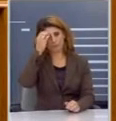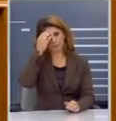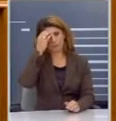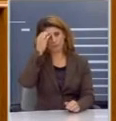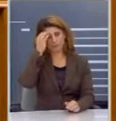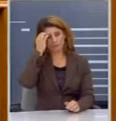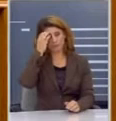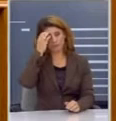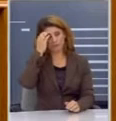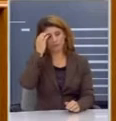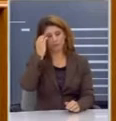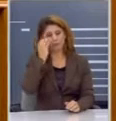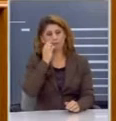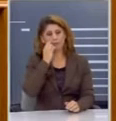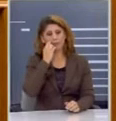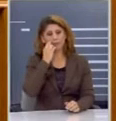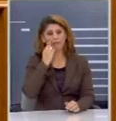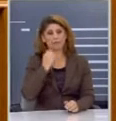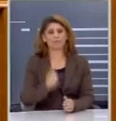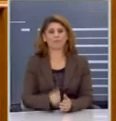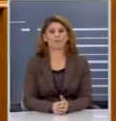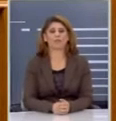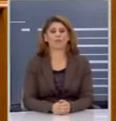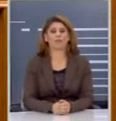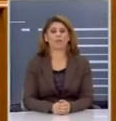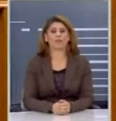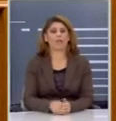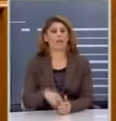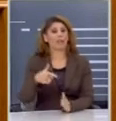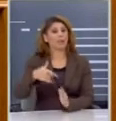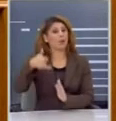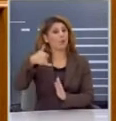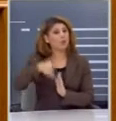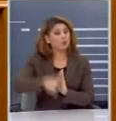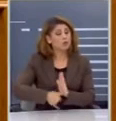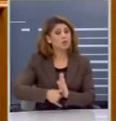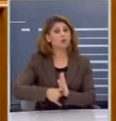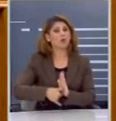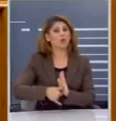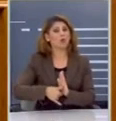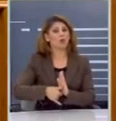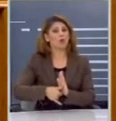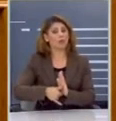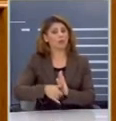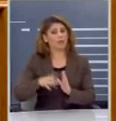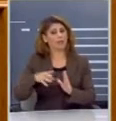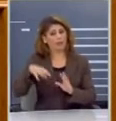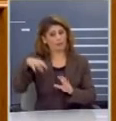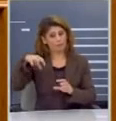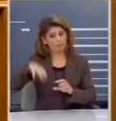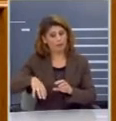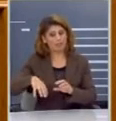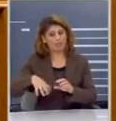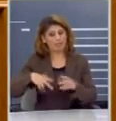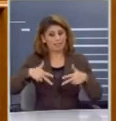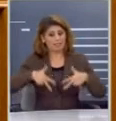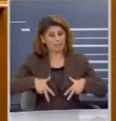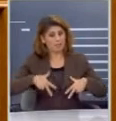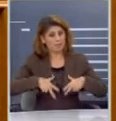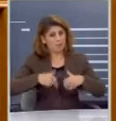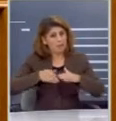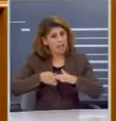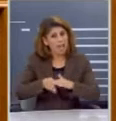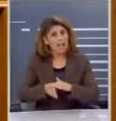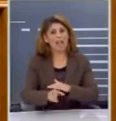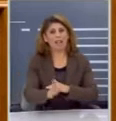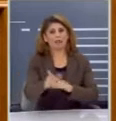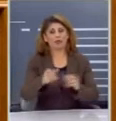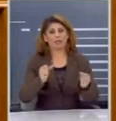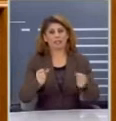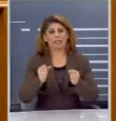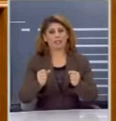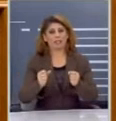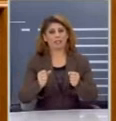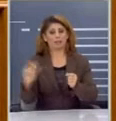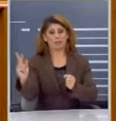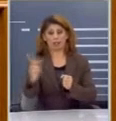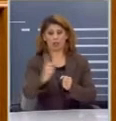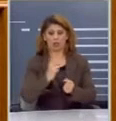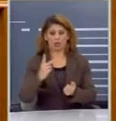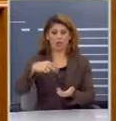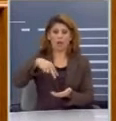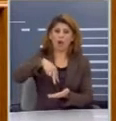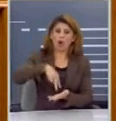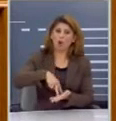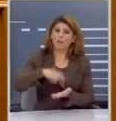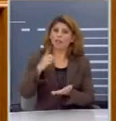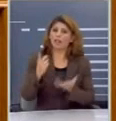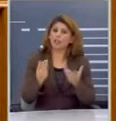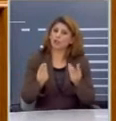Αποτελούν ουσιώδη πλευρά της στρατηγικής κυβέρνησης για μια έξοδο από την κρίση με την κοινωνία όρθια και για